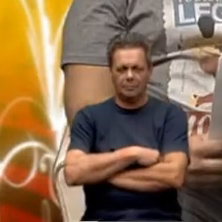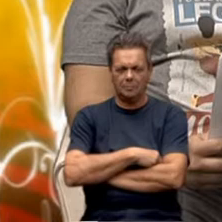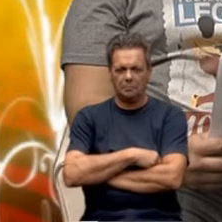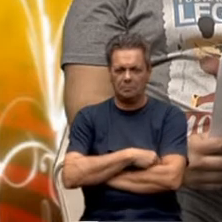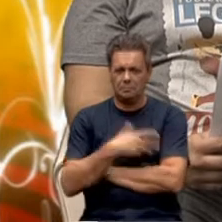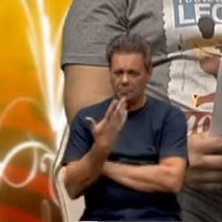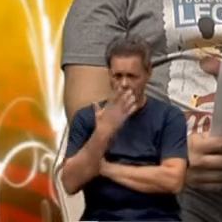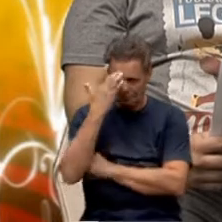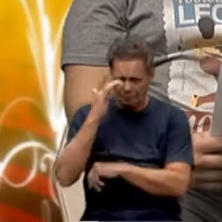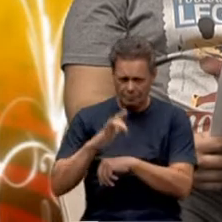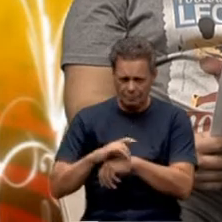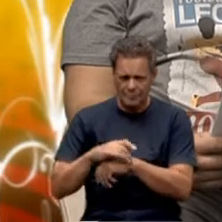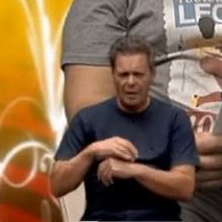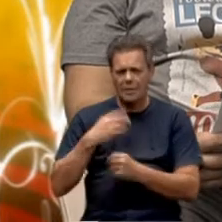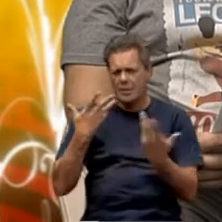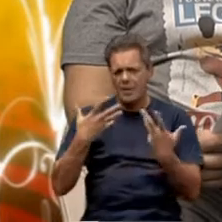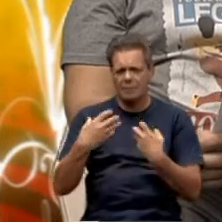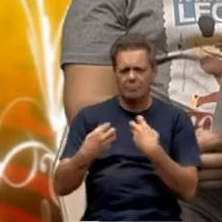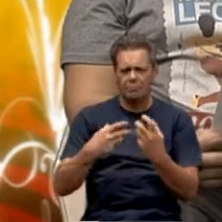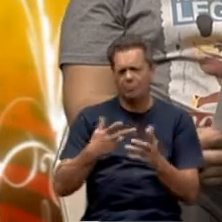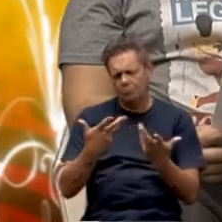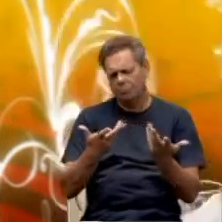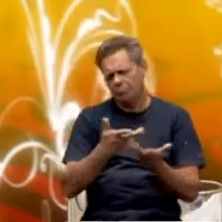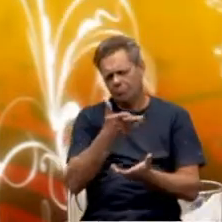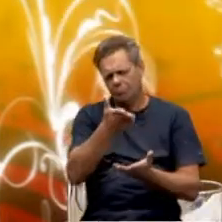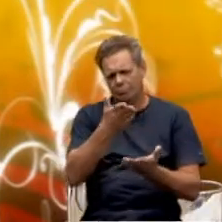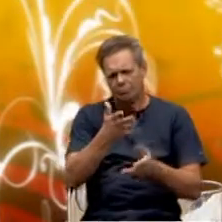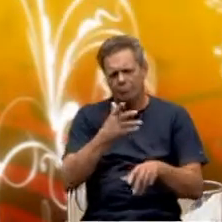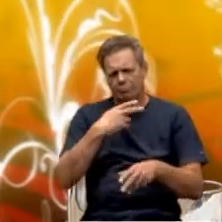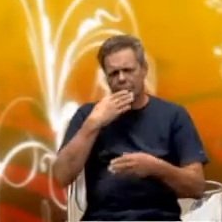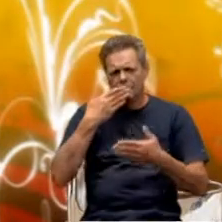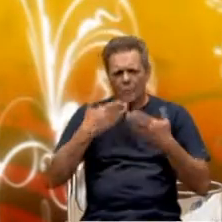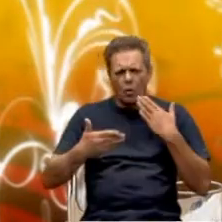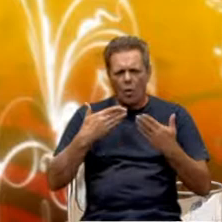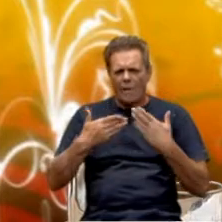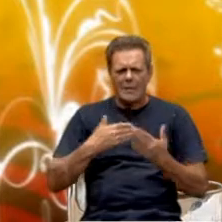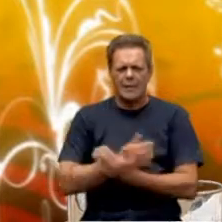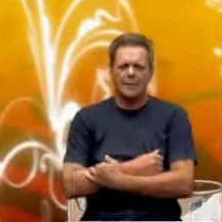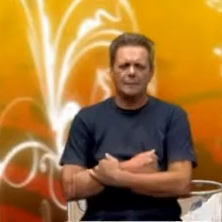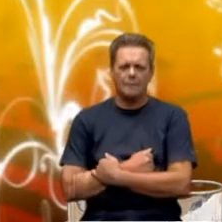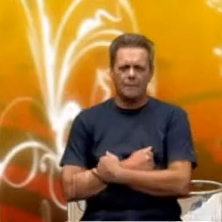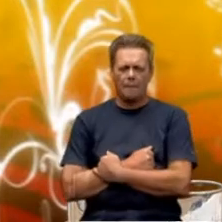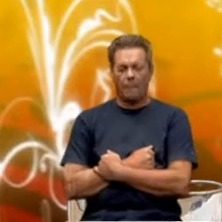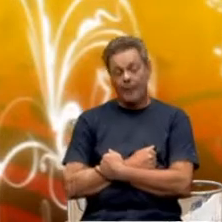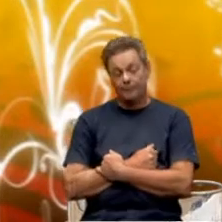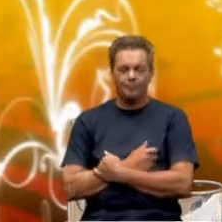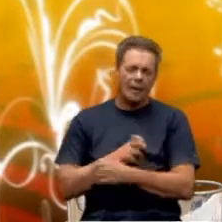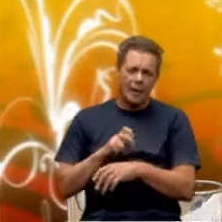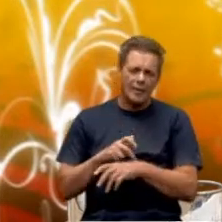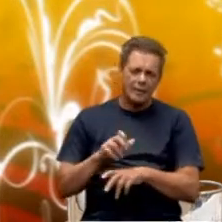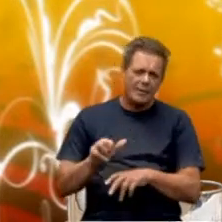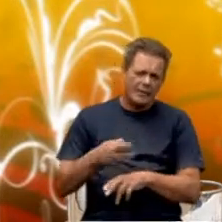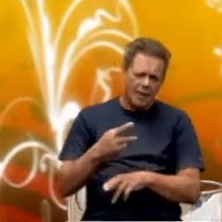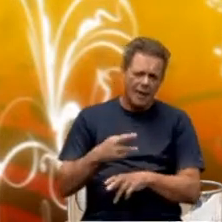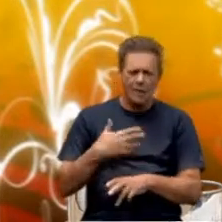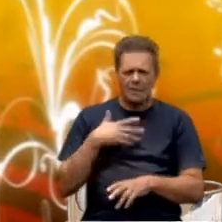bi bio cilj konvencije, kratko. Što je bio cilj? Ona je rekla malo, ali želim vas čuti. Pa cilj je da na međunarodnoj